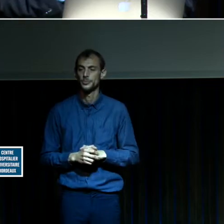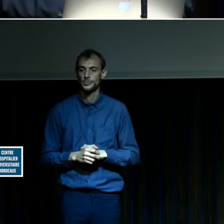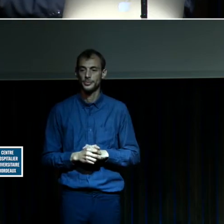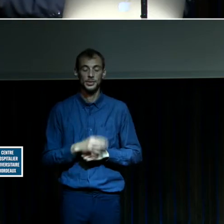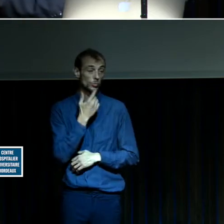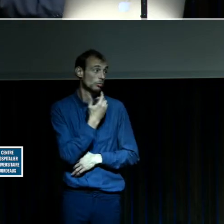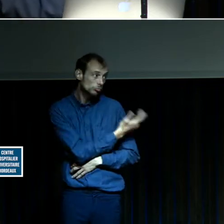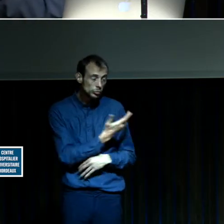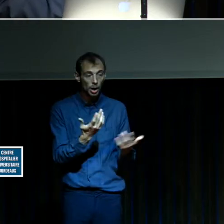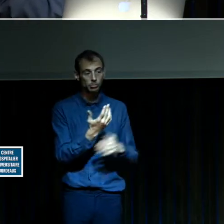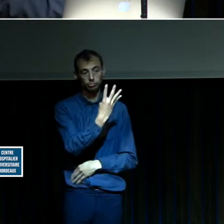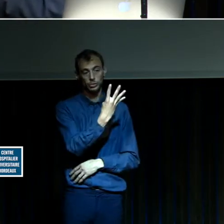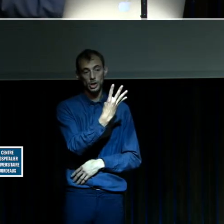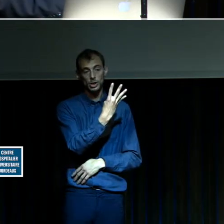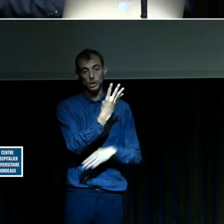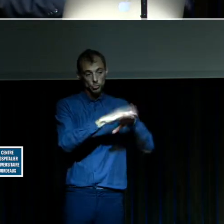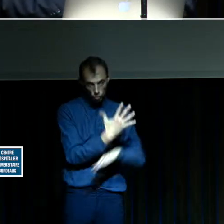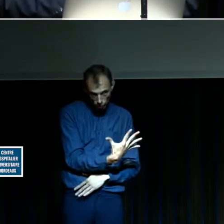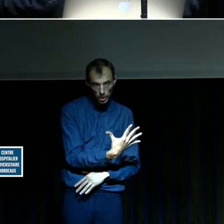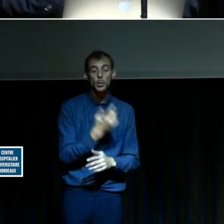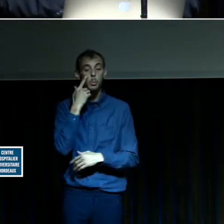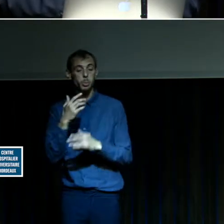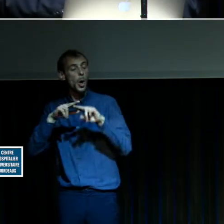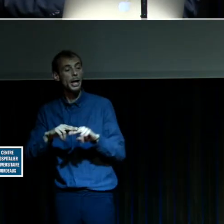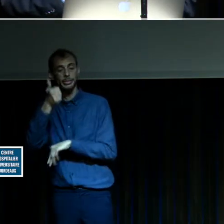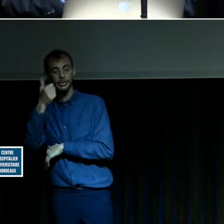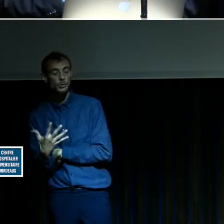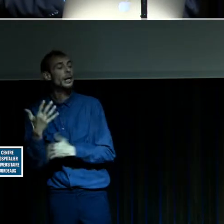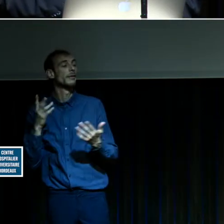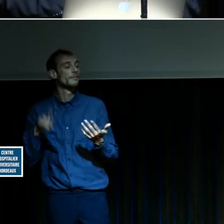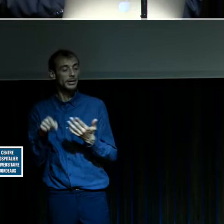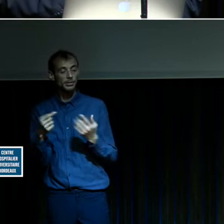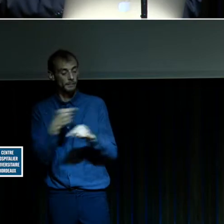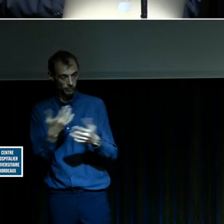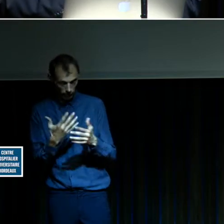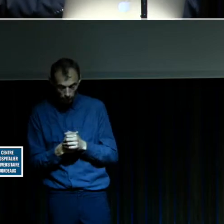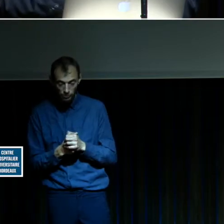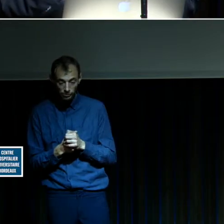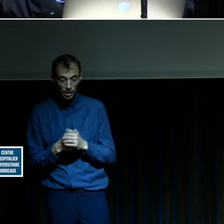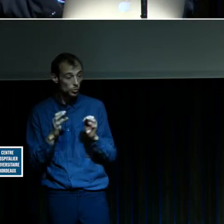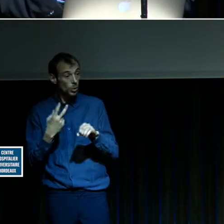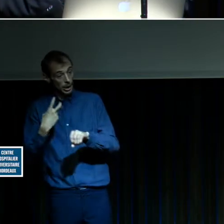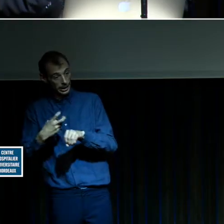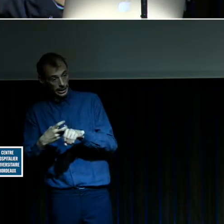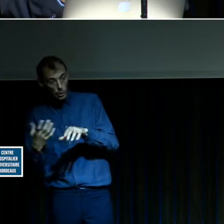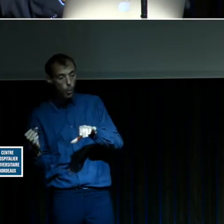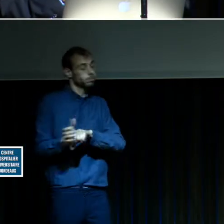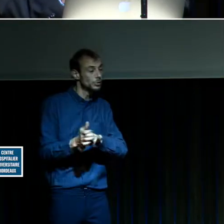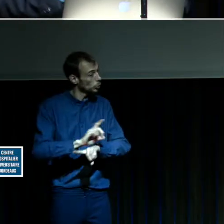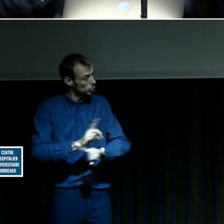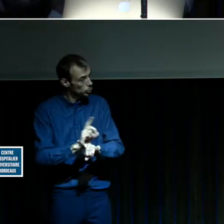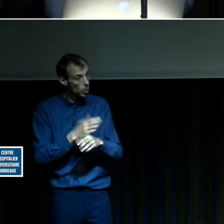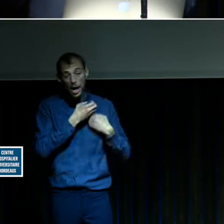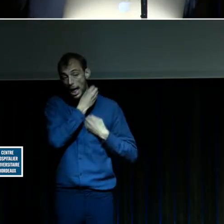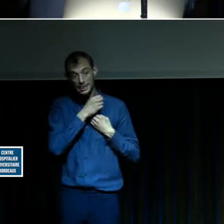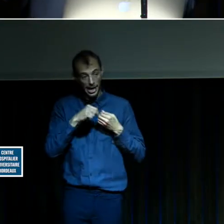20% des cas, 2 fois sur 10, c'est exactement l'inverse. Au lieu d'un caillot qui bouche une artère, c'est une artère qui se déchire et donc il y a du